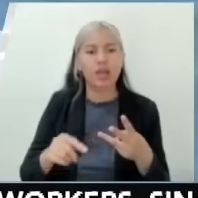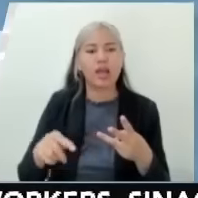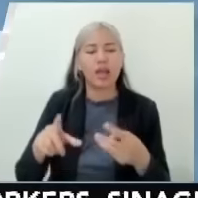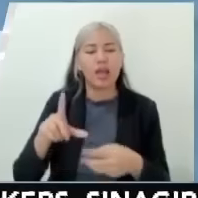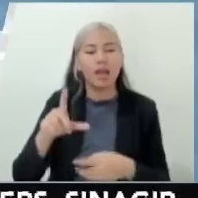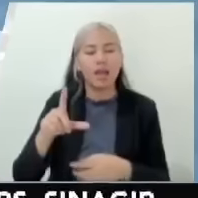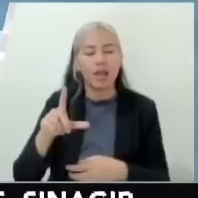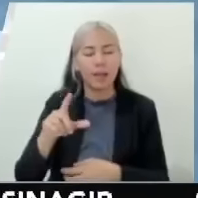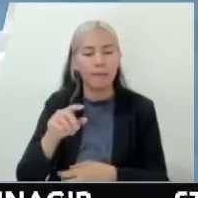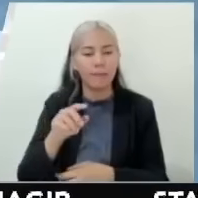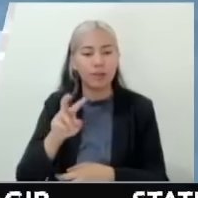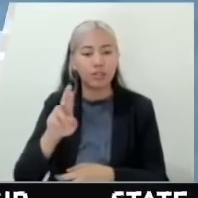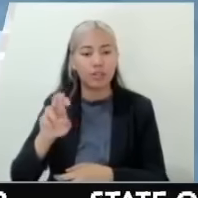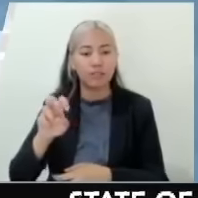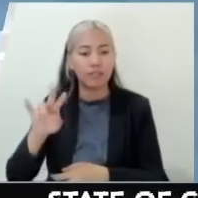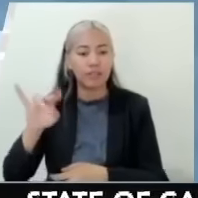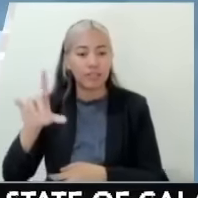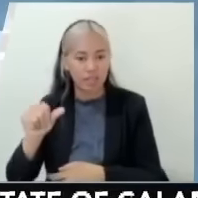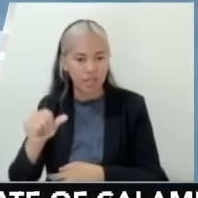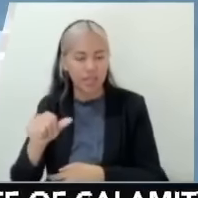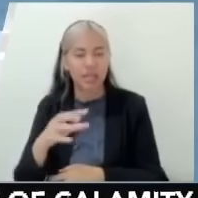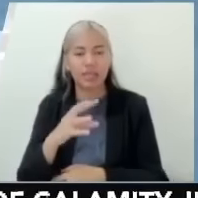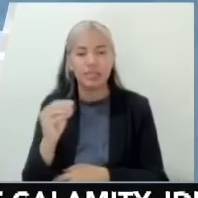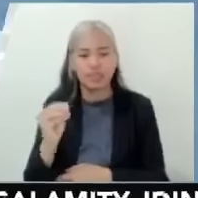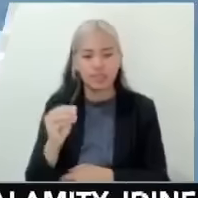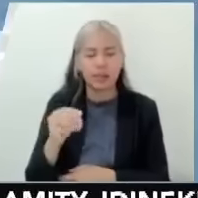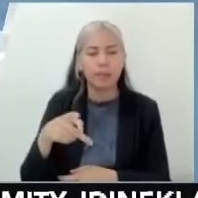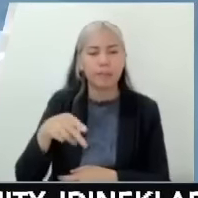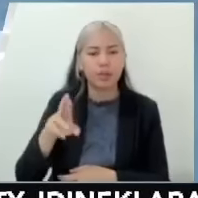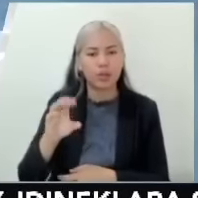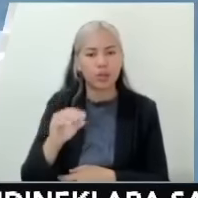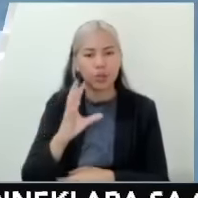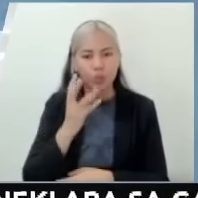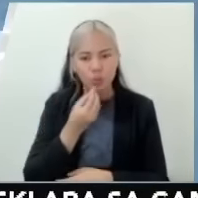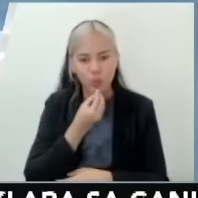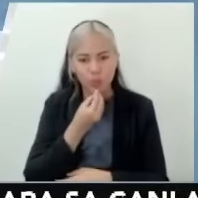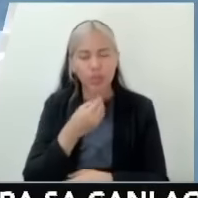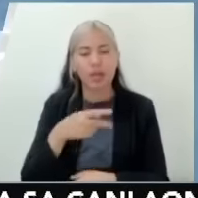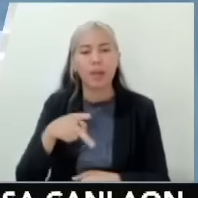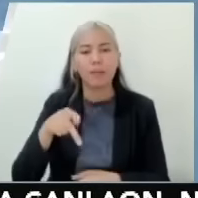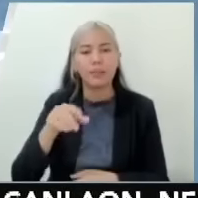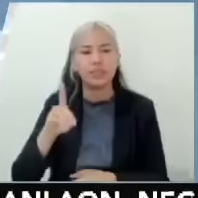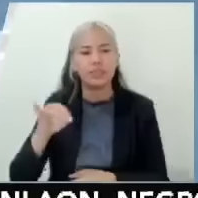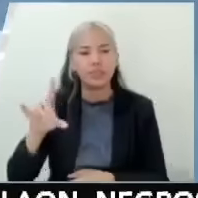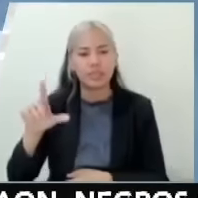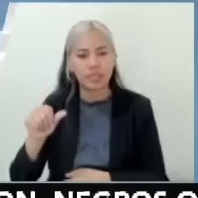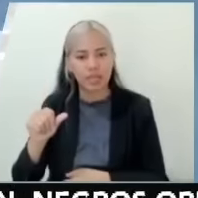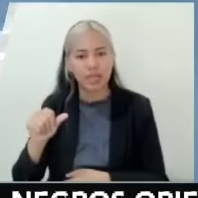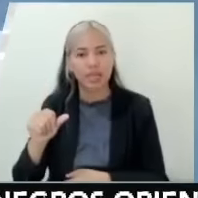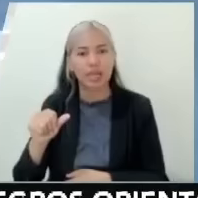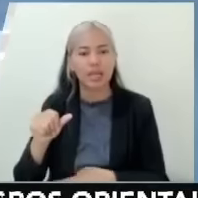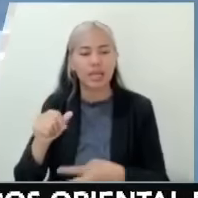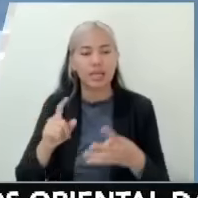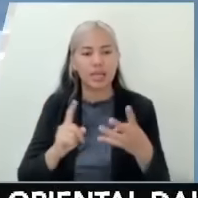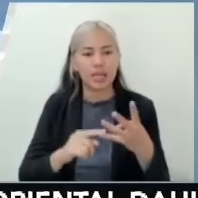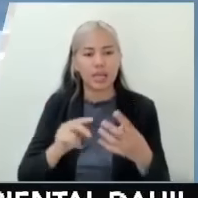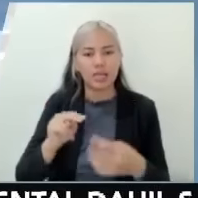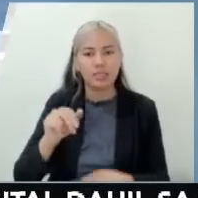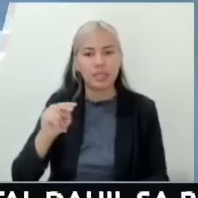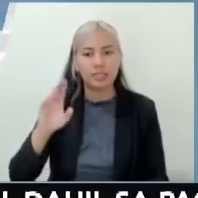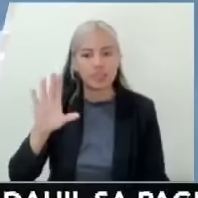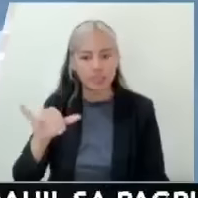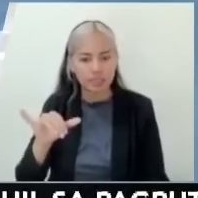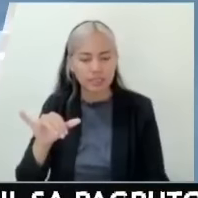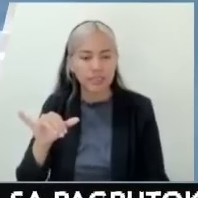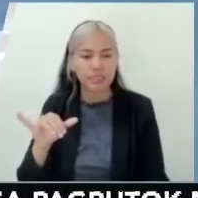Bong Revilla, at ang PROs na sina Mariel Padilla, asawa ni Senador Robin Padilla, Nancy De La Rosa, asawa ni Senador Ronald